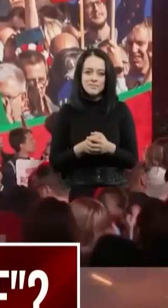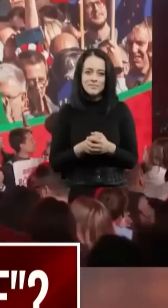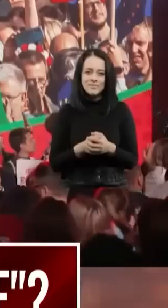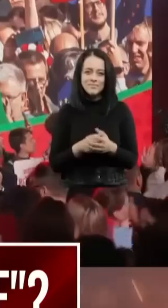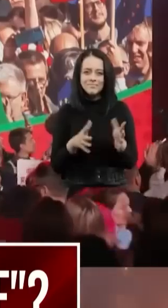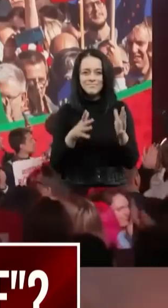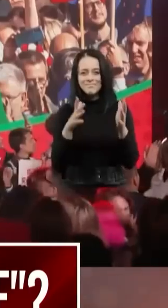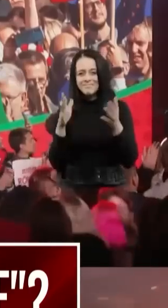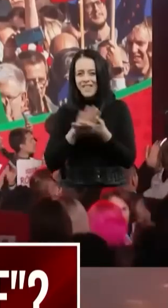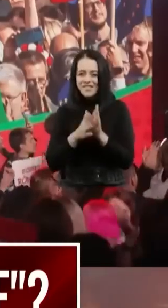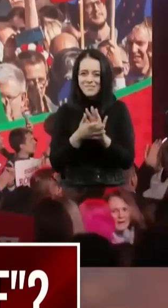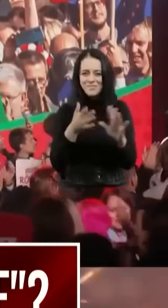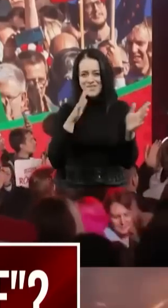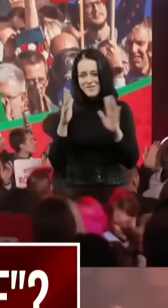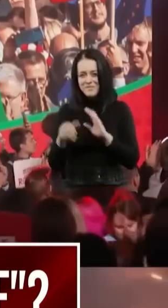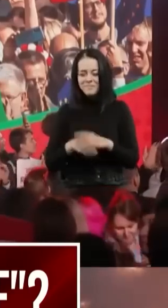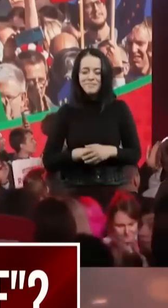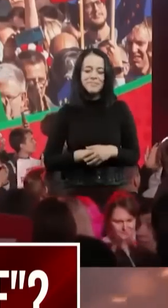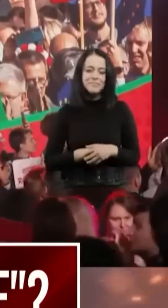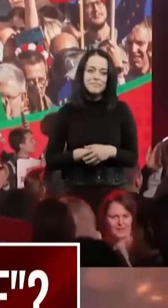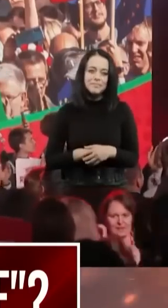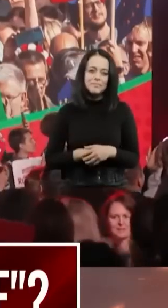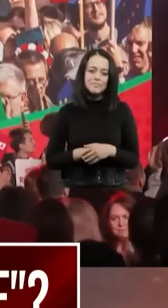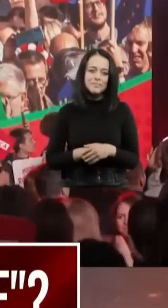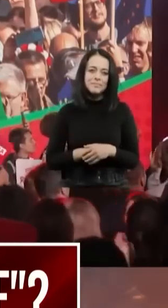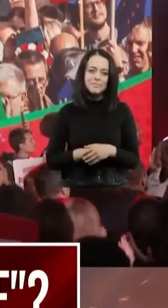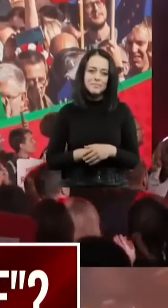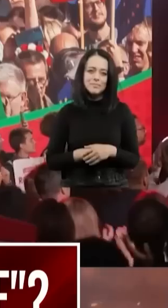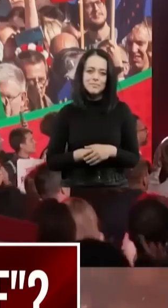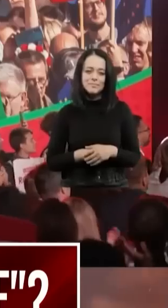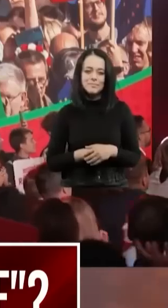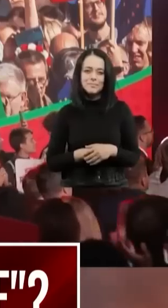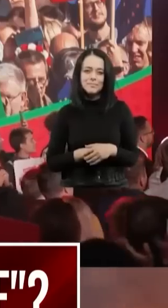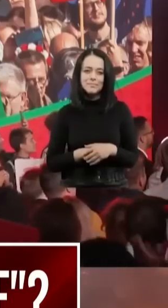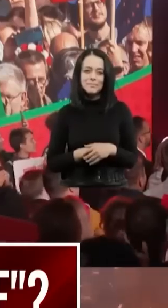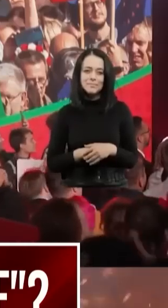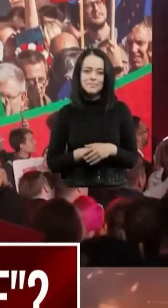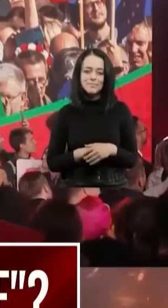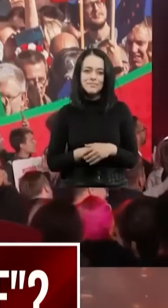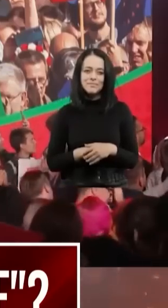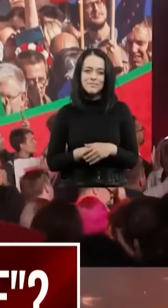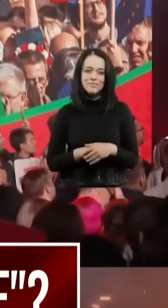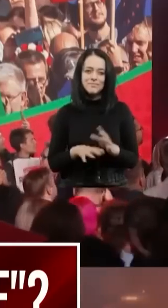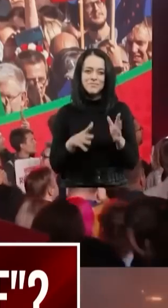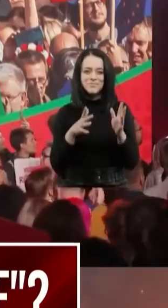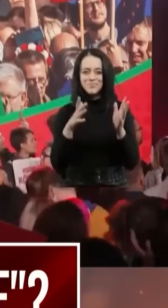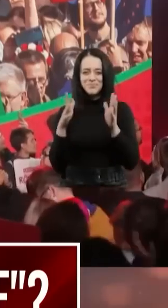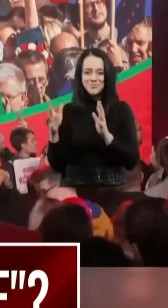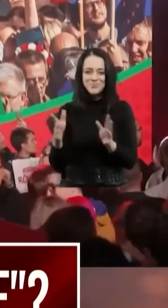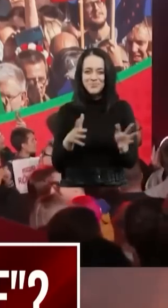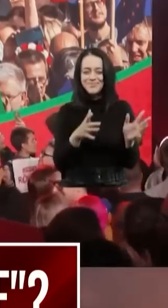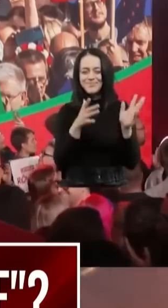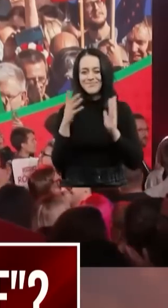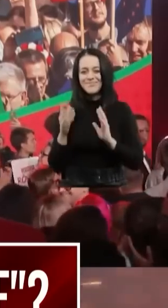na koalicję, no rozpatrzmy to w ramach opozycji, to lewica tak naprawdę tutaj niewiele jest potrzebna. Paru posłów